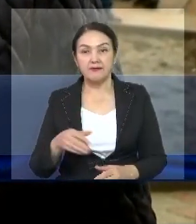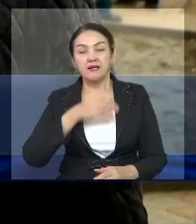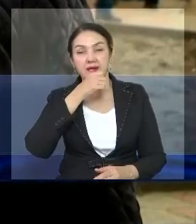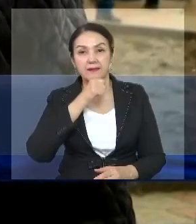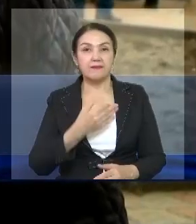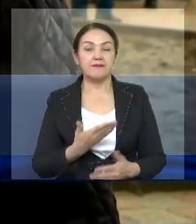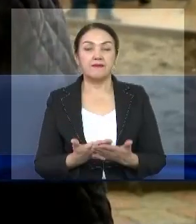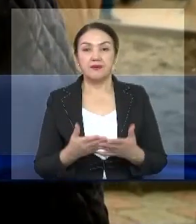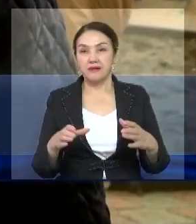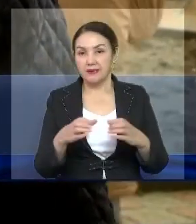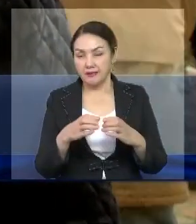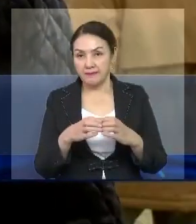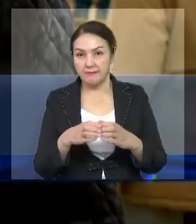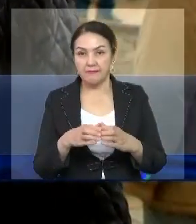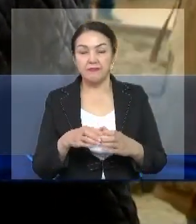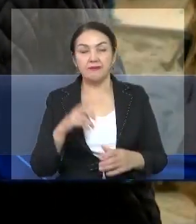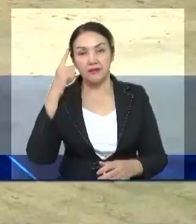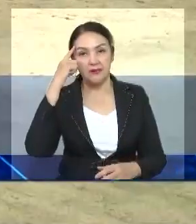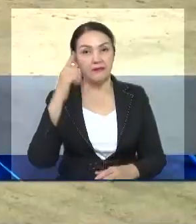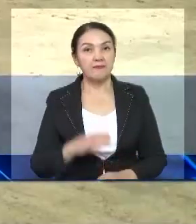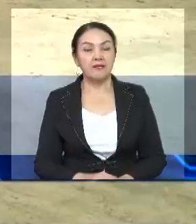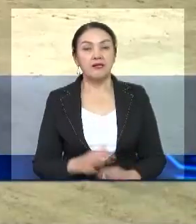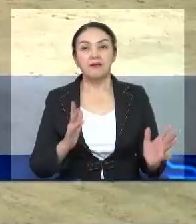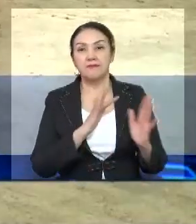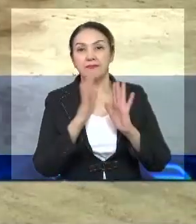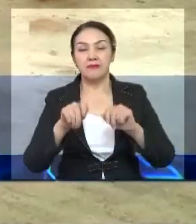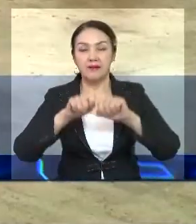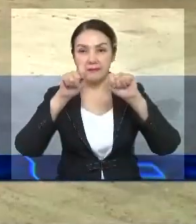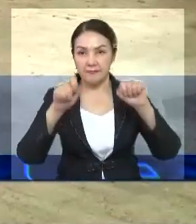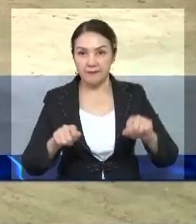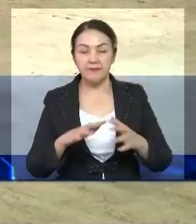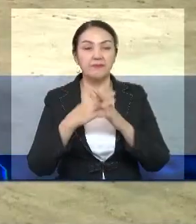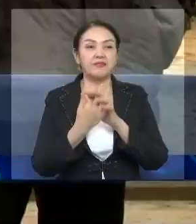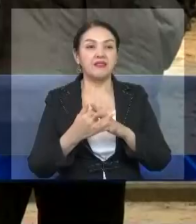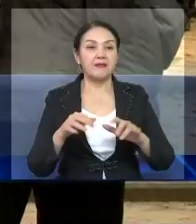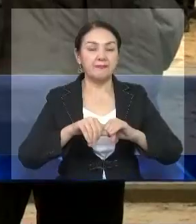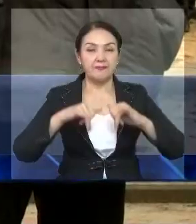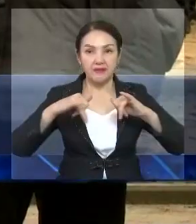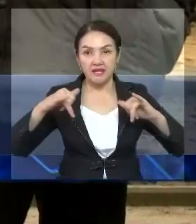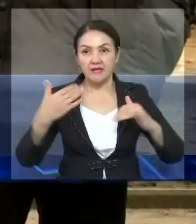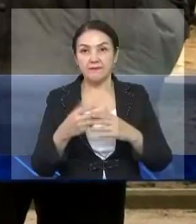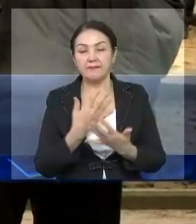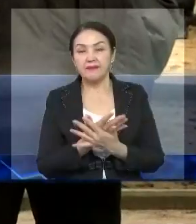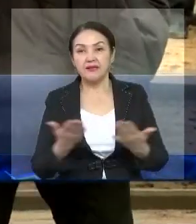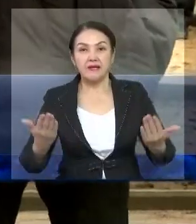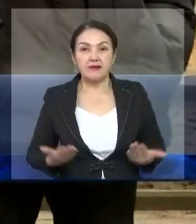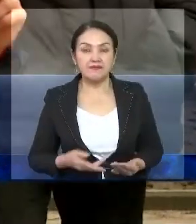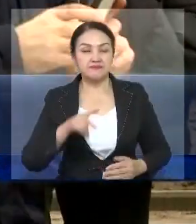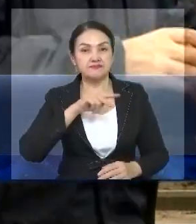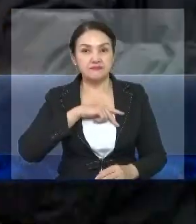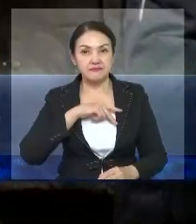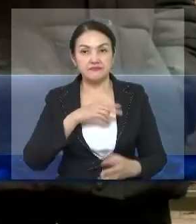ақсақалдар алқасының тартуы деп есептеңіздер. Саябақтың ашылу рәсімінде ауылдың дамуына үлес қосып жүрген бірнеше тұрғын